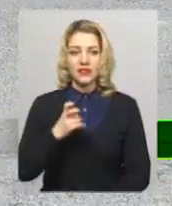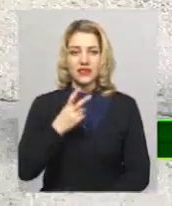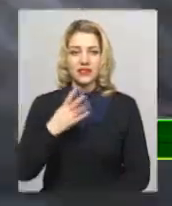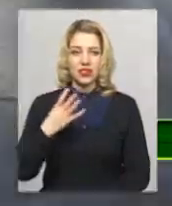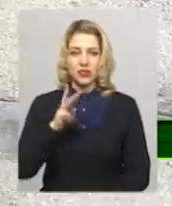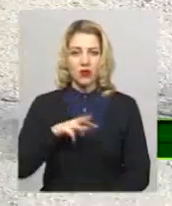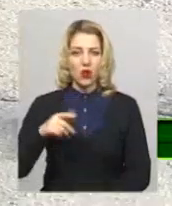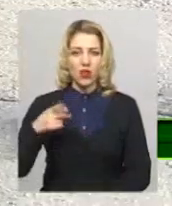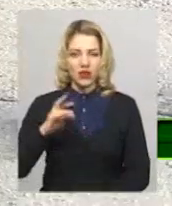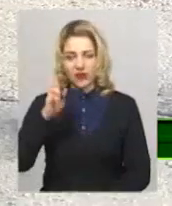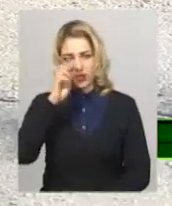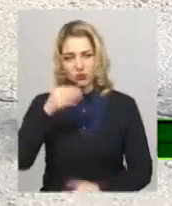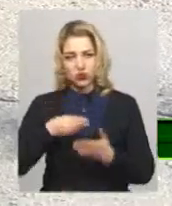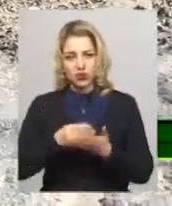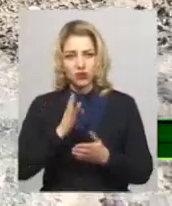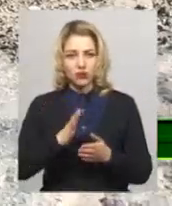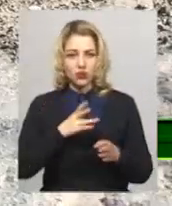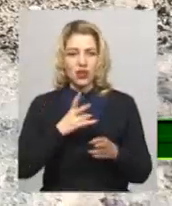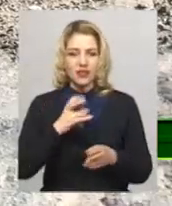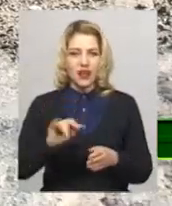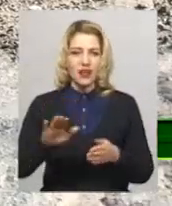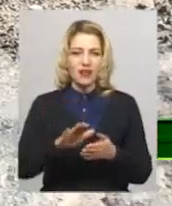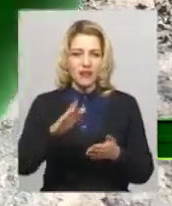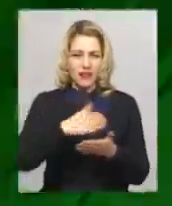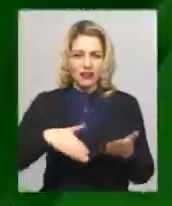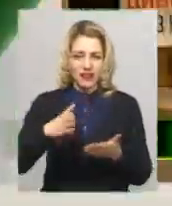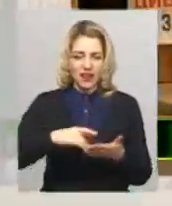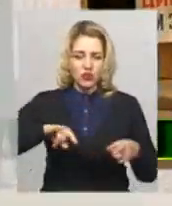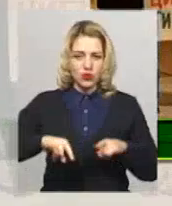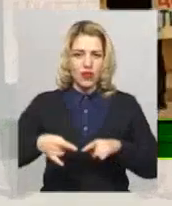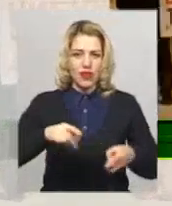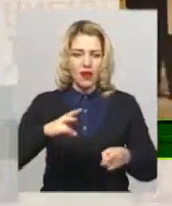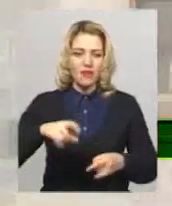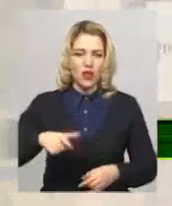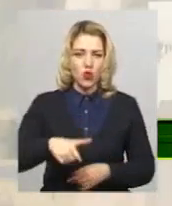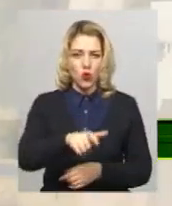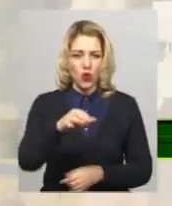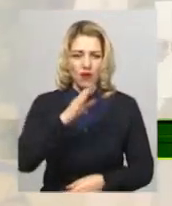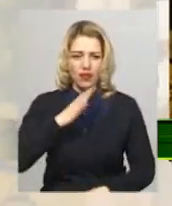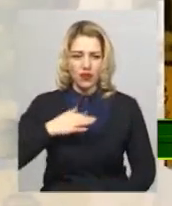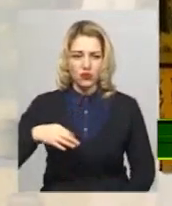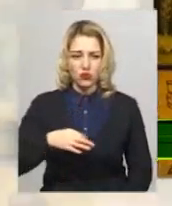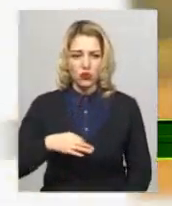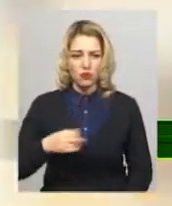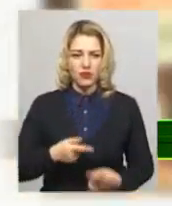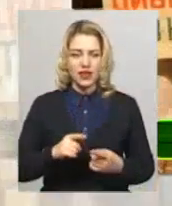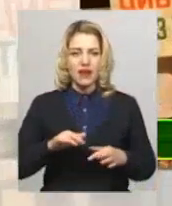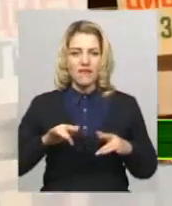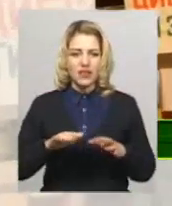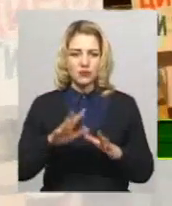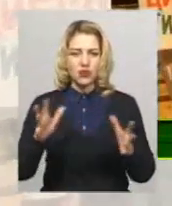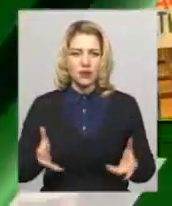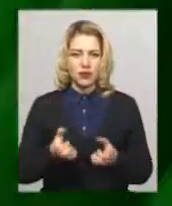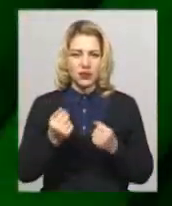224 мільйона гривень держбюджету підуть на ліквідацію ям на дорогах області. Флешмоб на підтримку Сергія Цибізова влаштували сьогодні